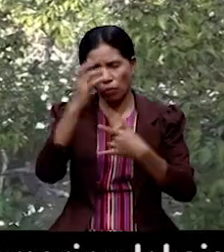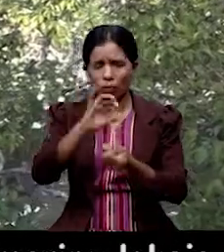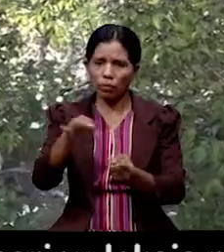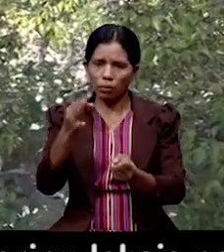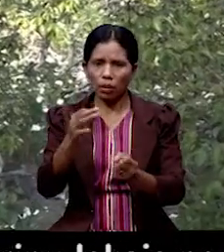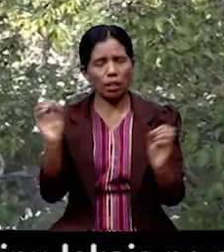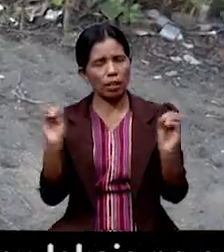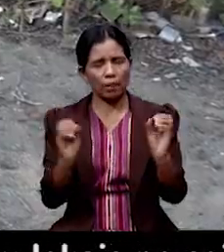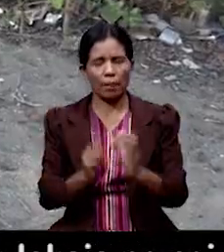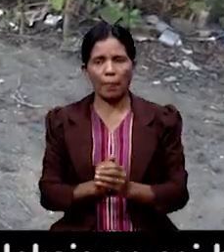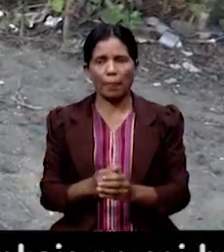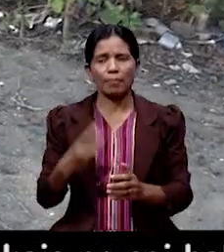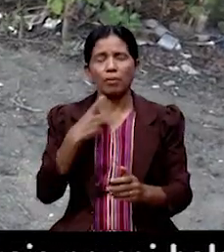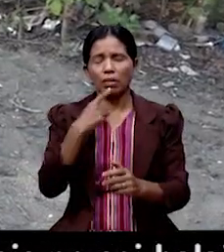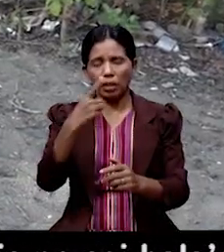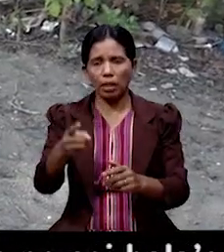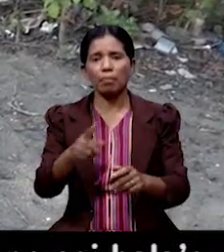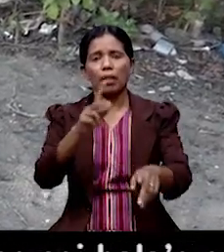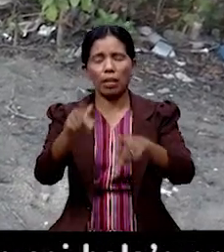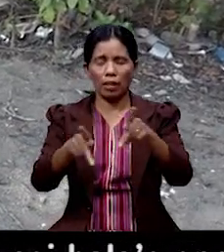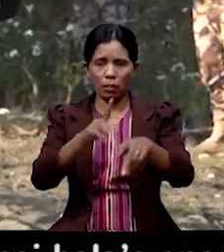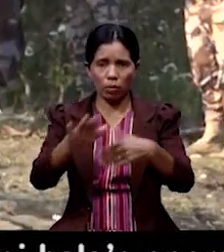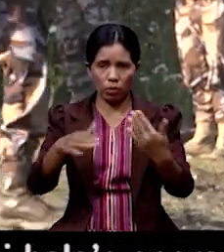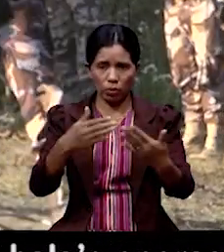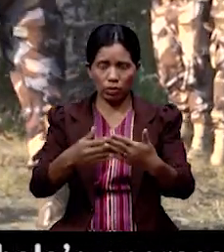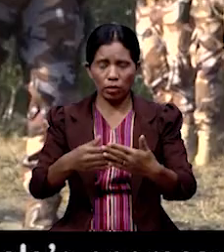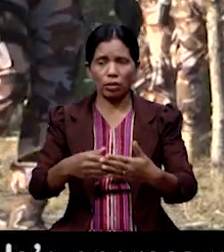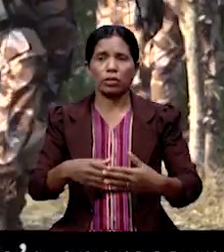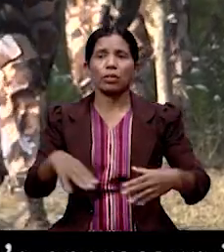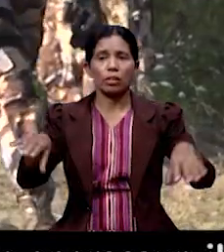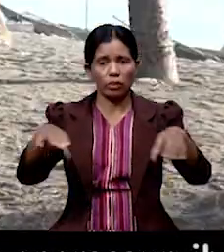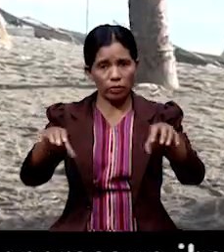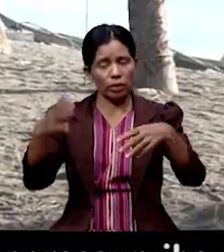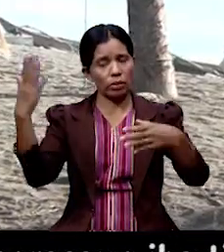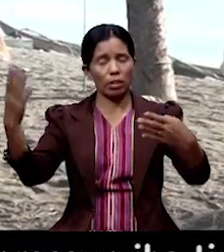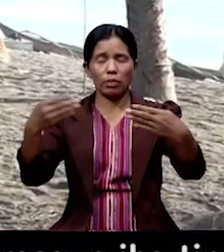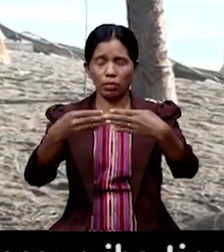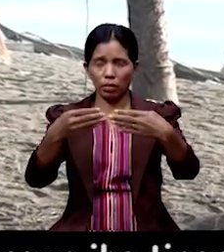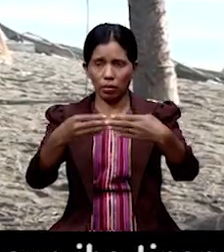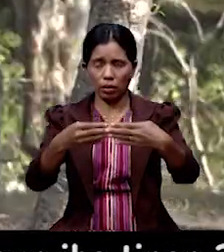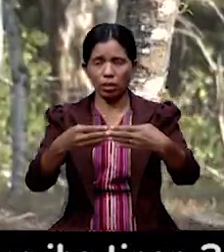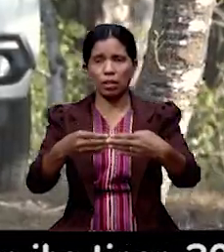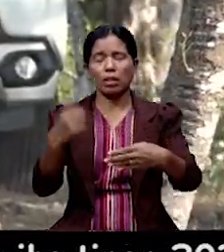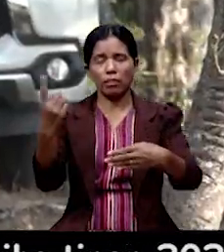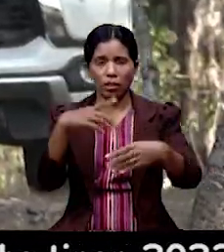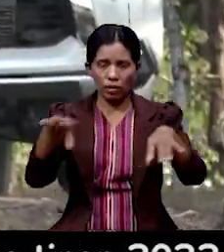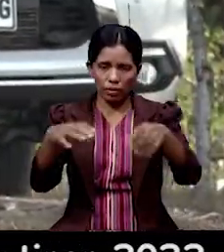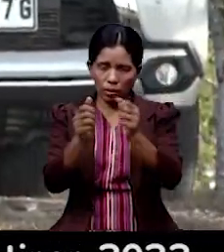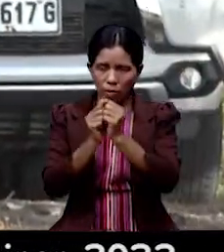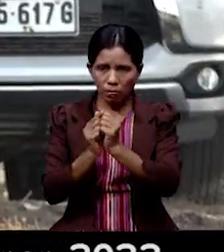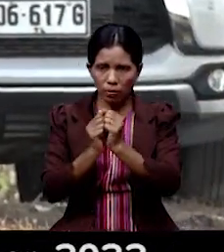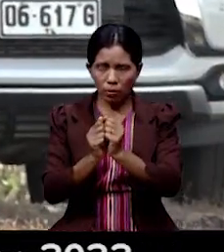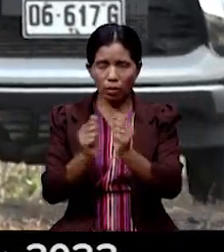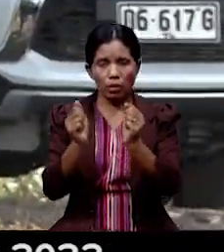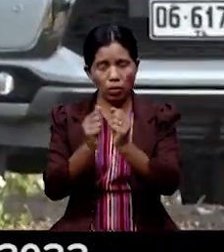saya menghimbau para pemimpin, para petugas di perbatasan harus terus bekerja sama antara kedua